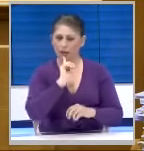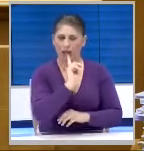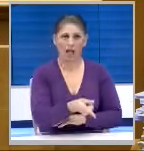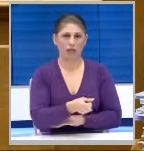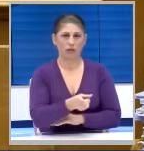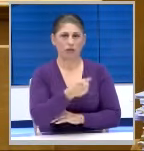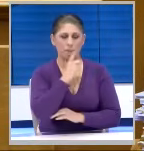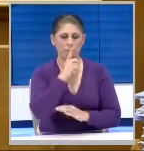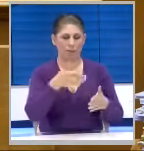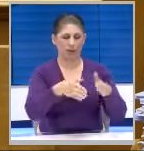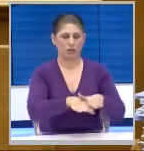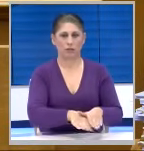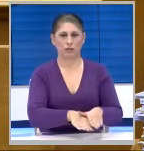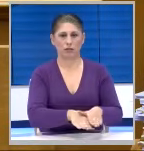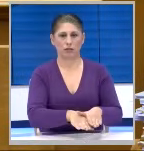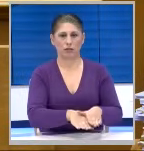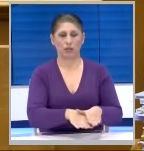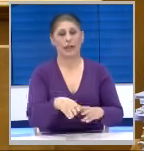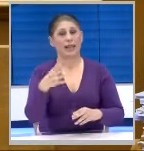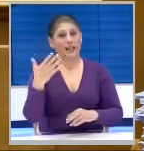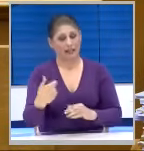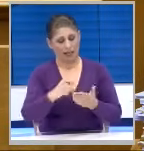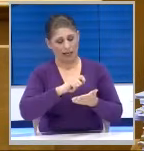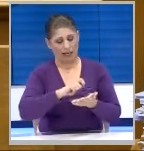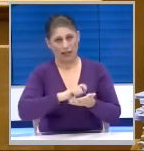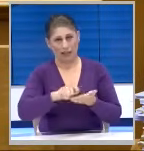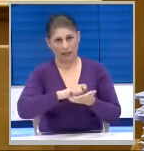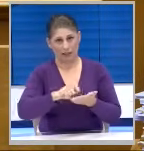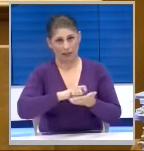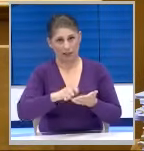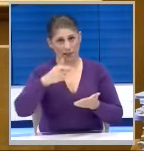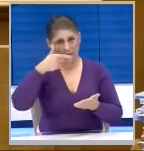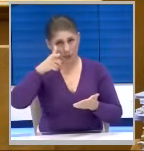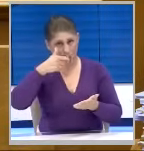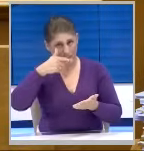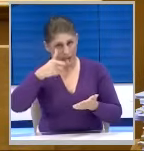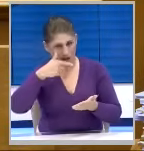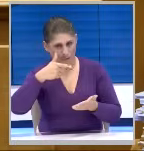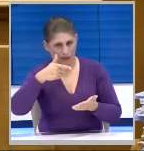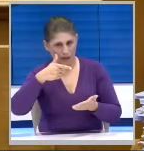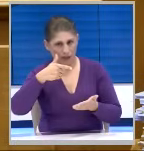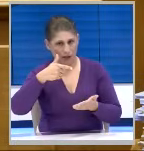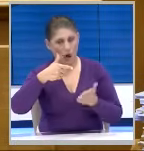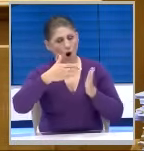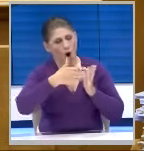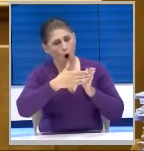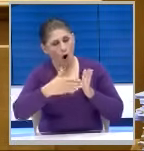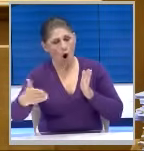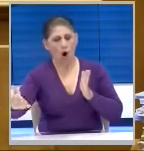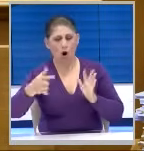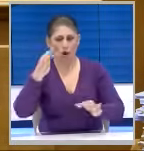παρασιώπηση είναι καταγεγραμμένο από τις τηλεοπτικές κάμε ολόκληρη